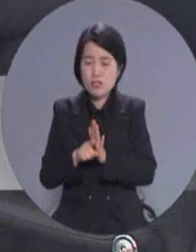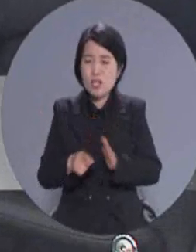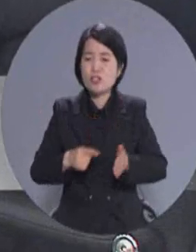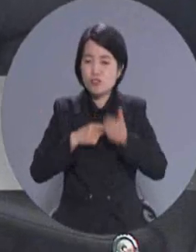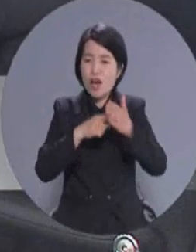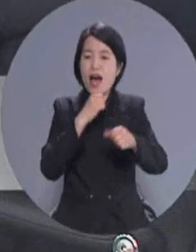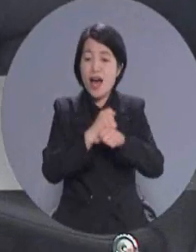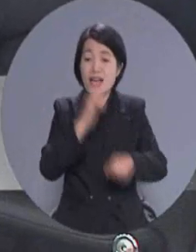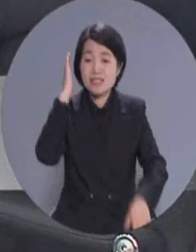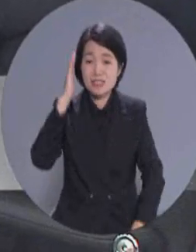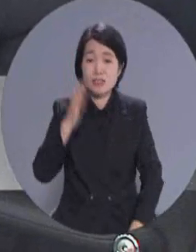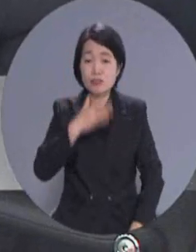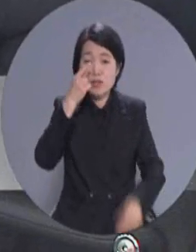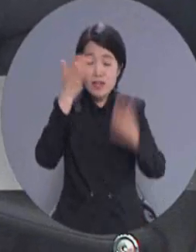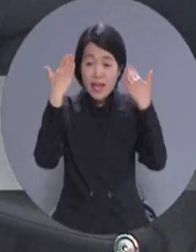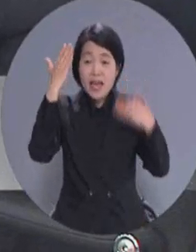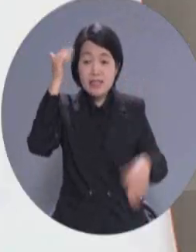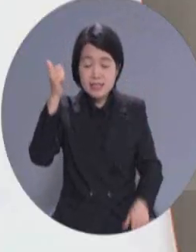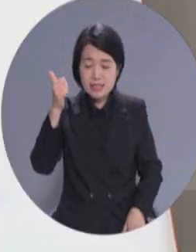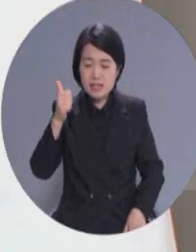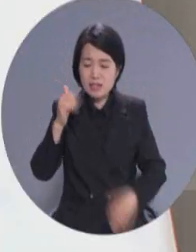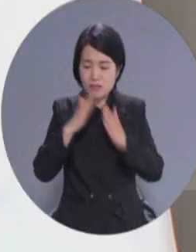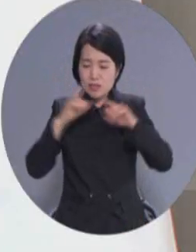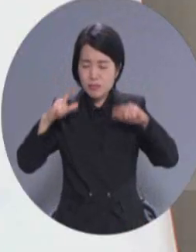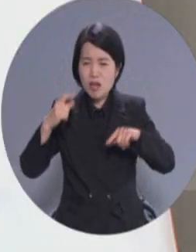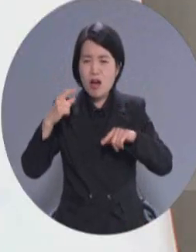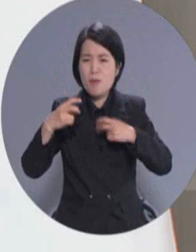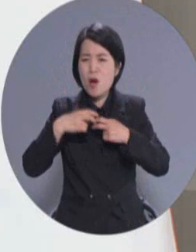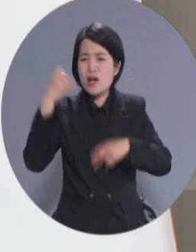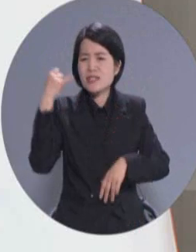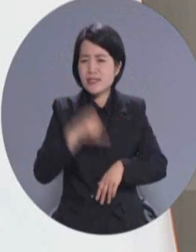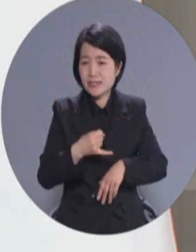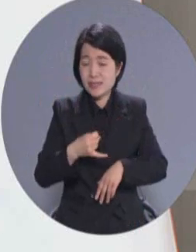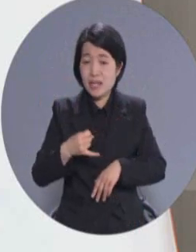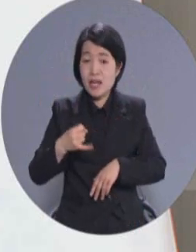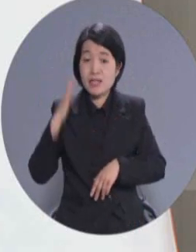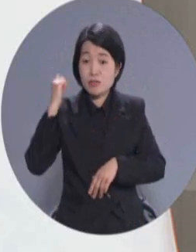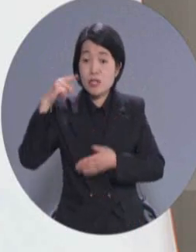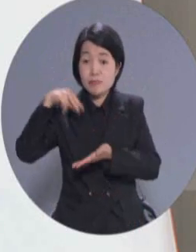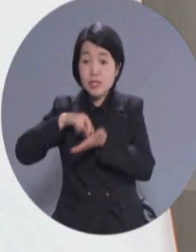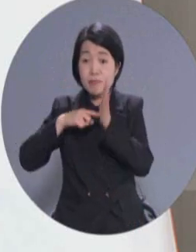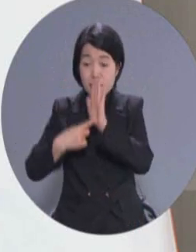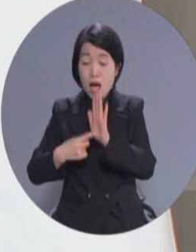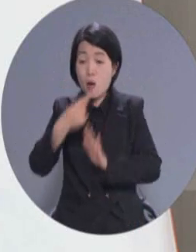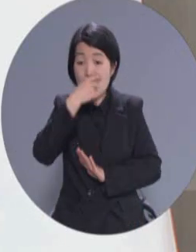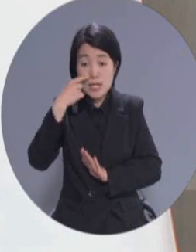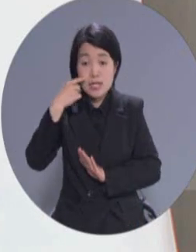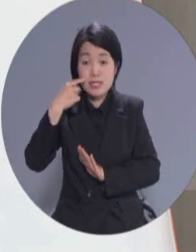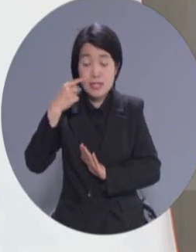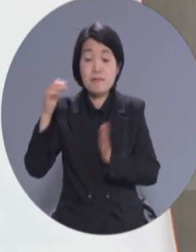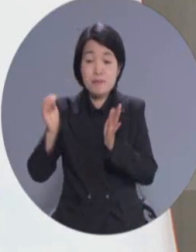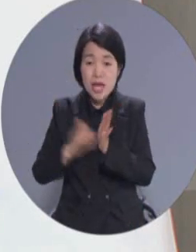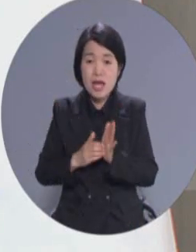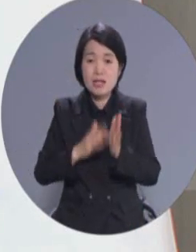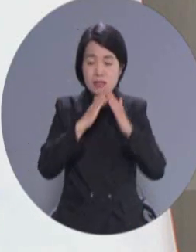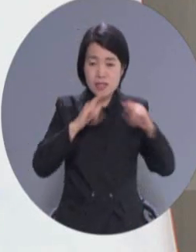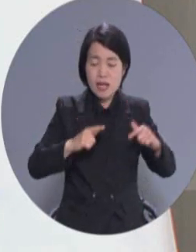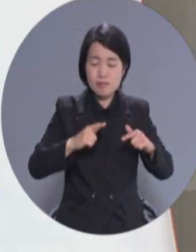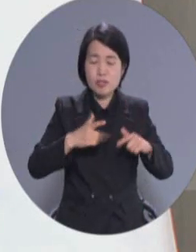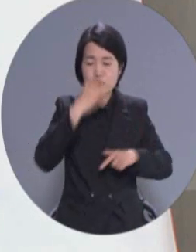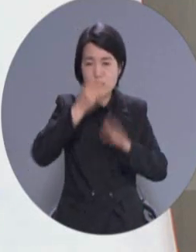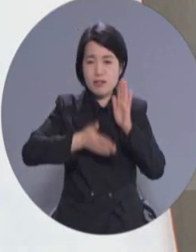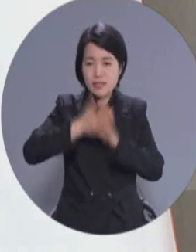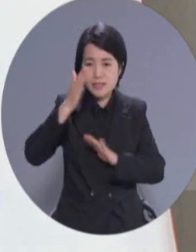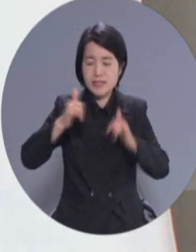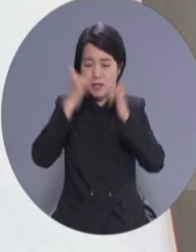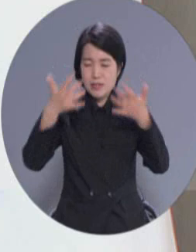순천대 총장은 전남은 최악의 의료 사각지대로 대통령의 의지가 확인된 만큼 전라남도와 순천시